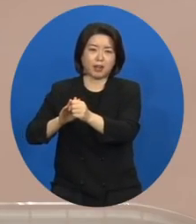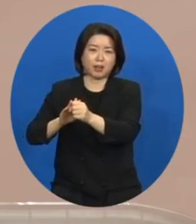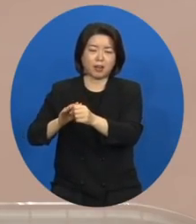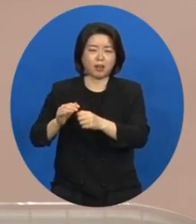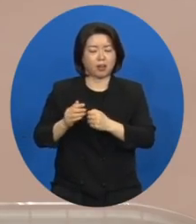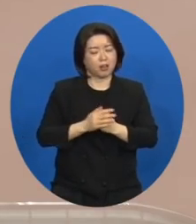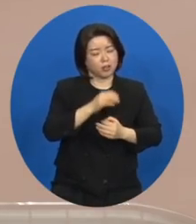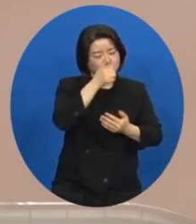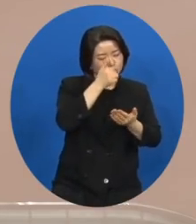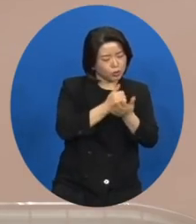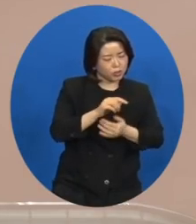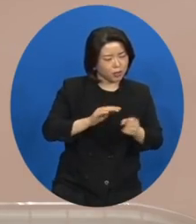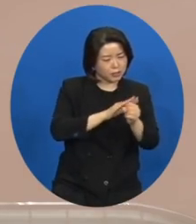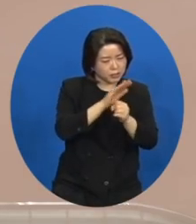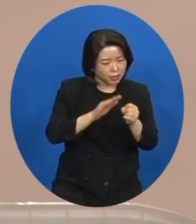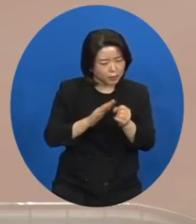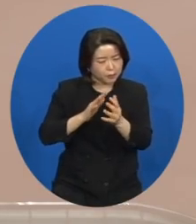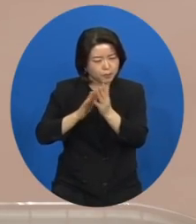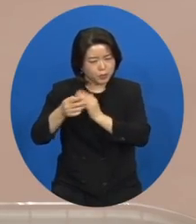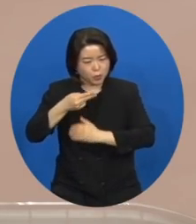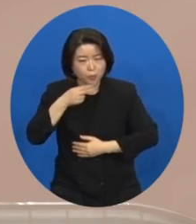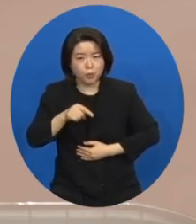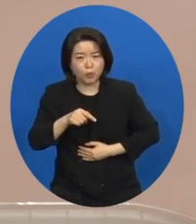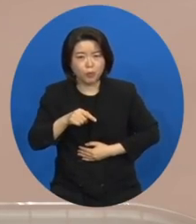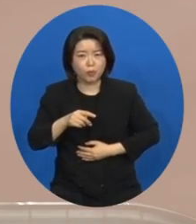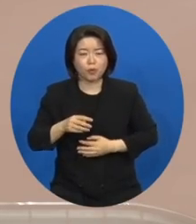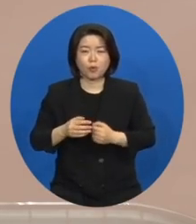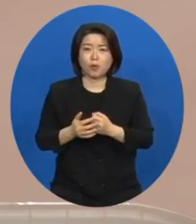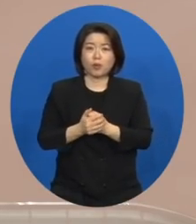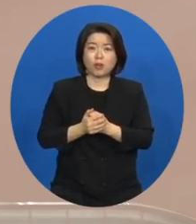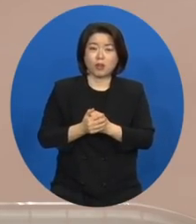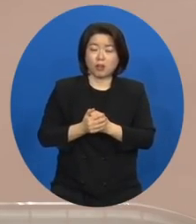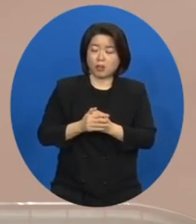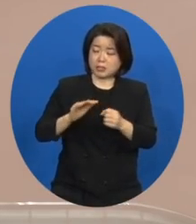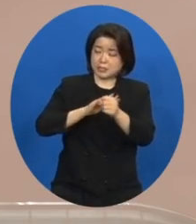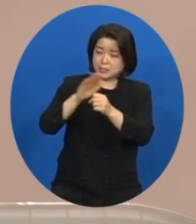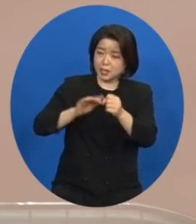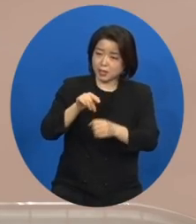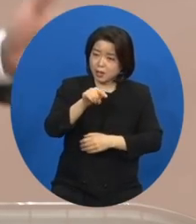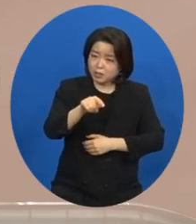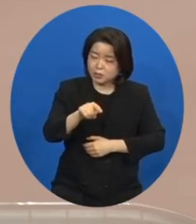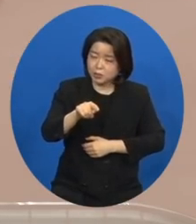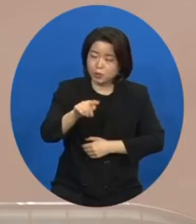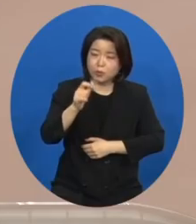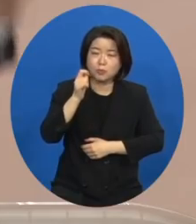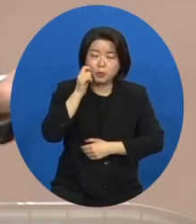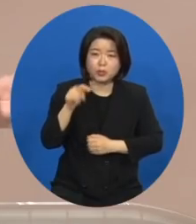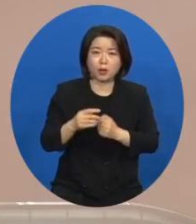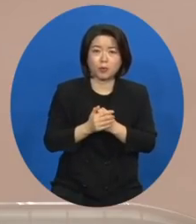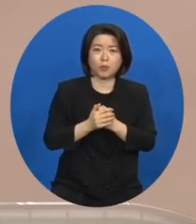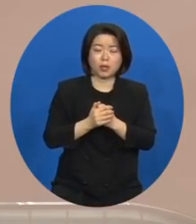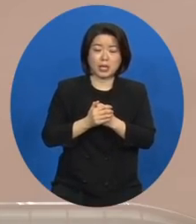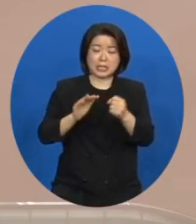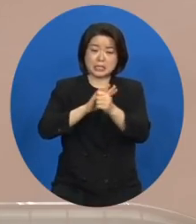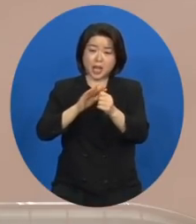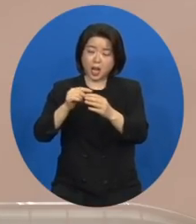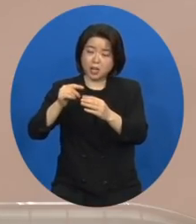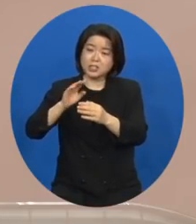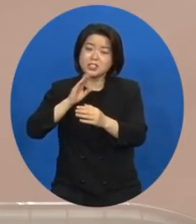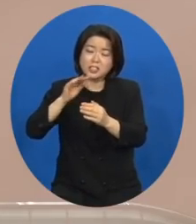사랑인데 사랑 가장 사랑해 들 대상은 사랑하지 않고 사랑하지 말아야 돼 대상을 사랑하는 것이